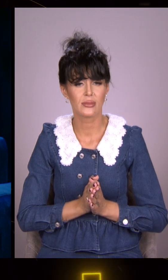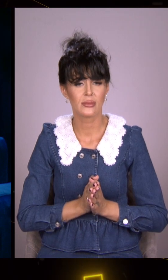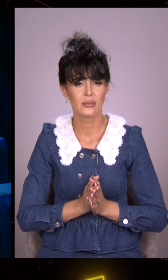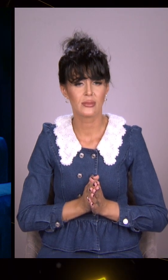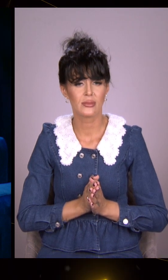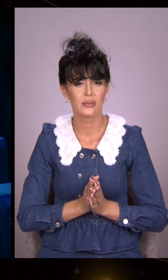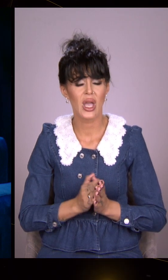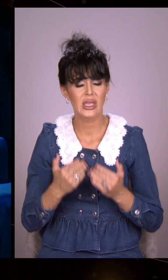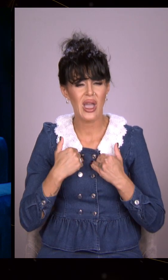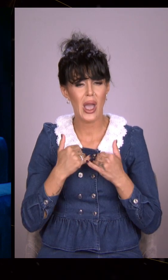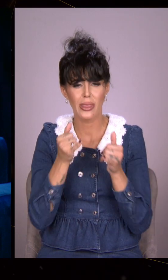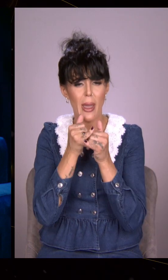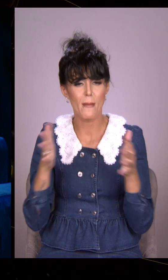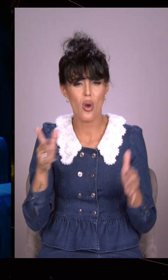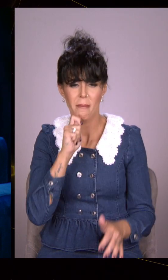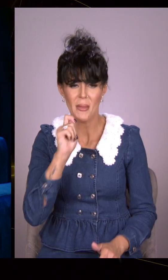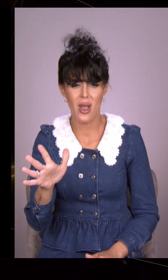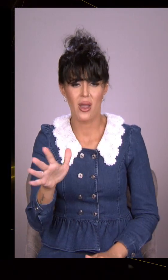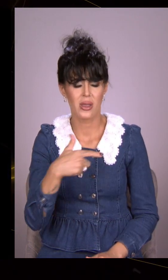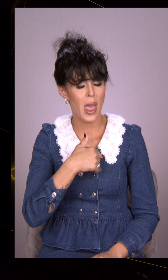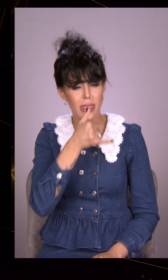Не можу забути, не можу простити.